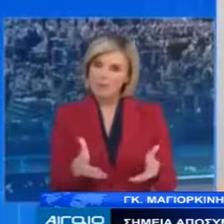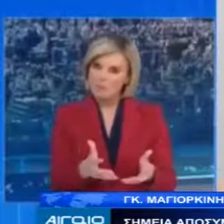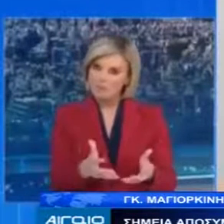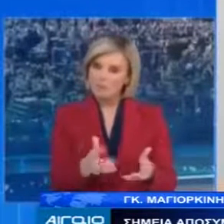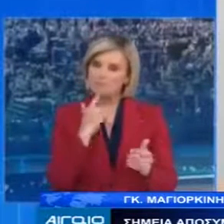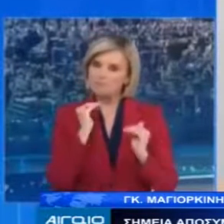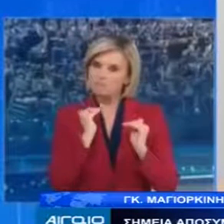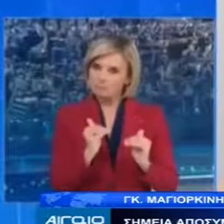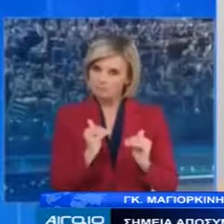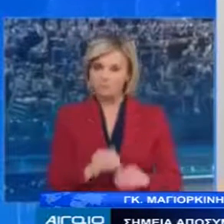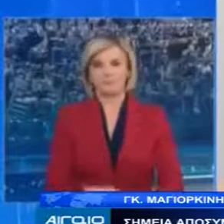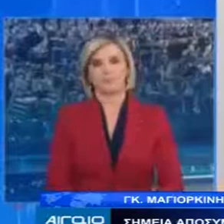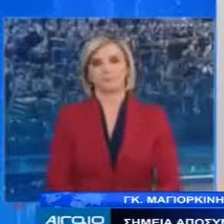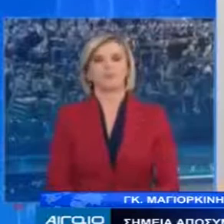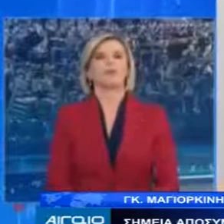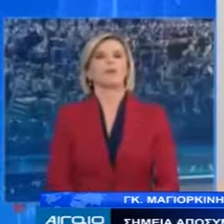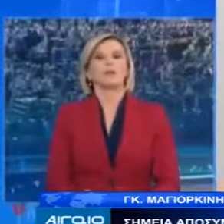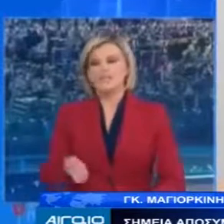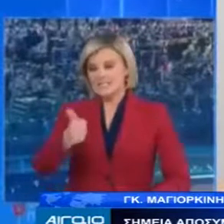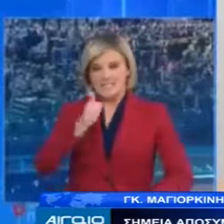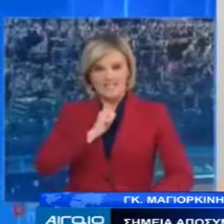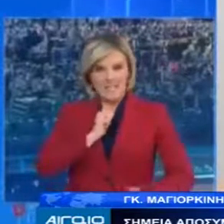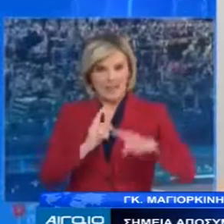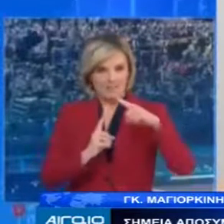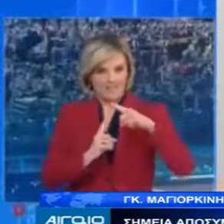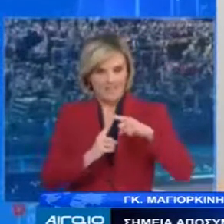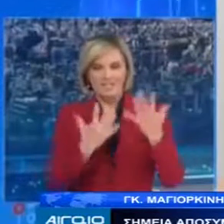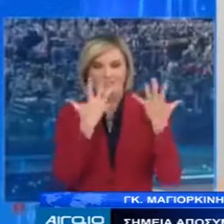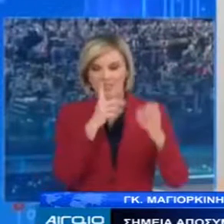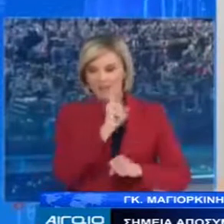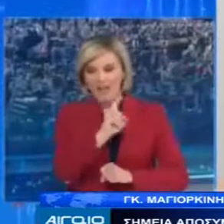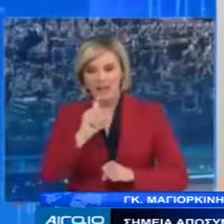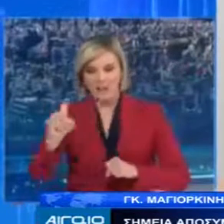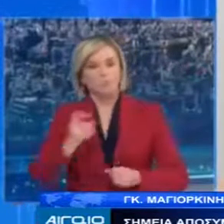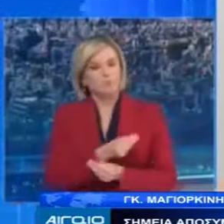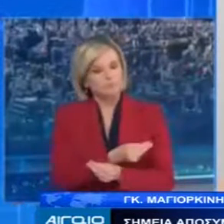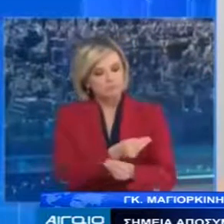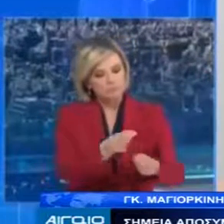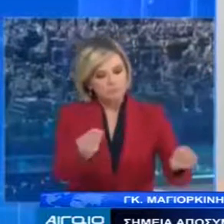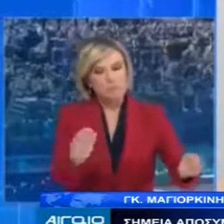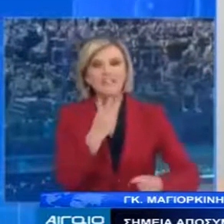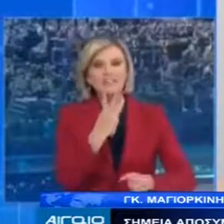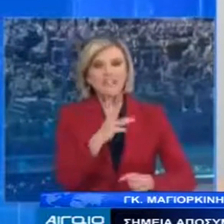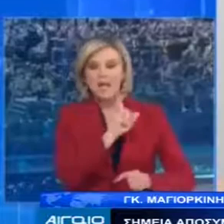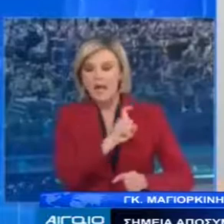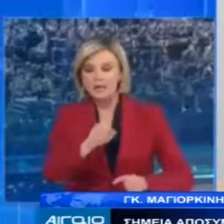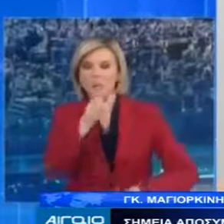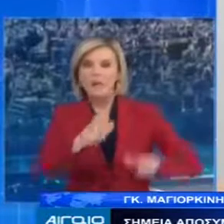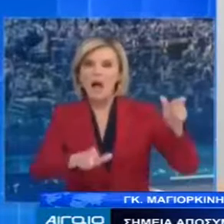το self-test. Μέχρι σήμερα περισσότερα από 10 εκατομμύρια συσκευές έχουν διατεθεί σε περισσότερα από 3 εκατομμύρια